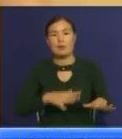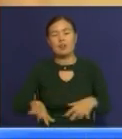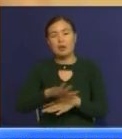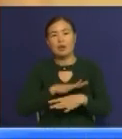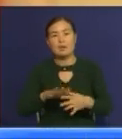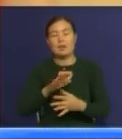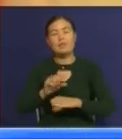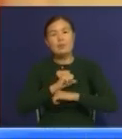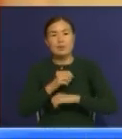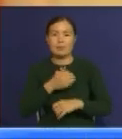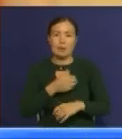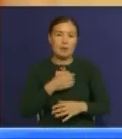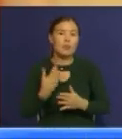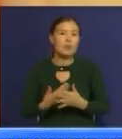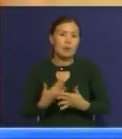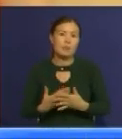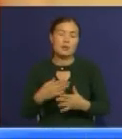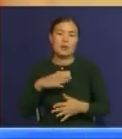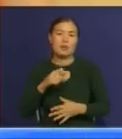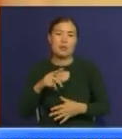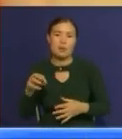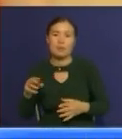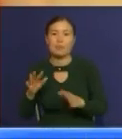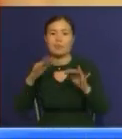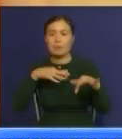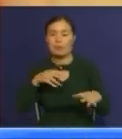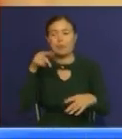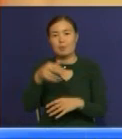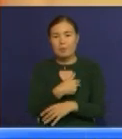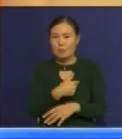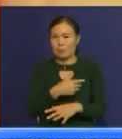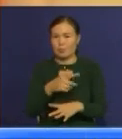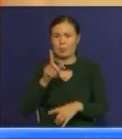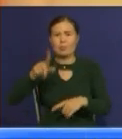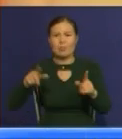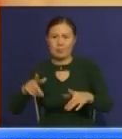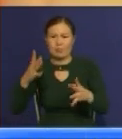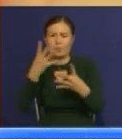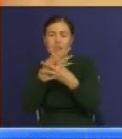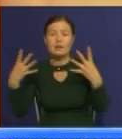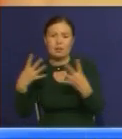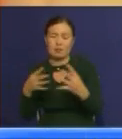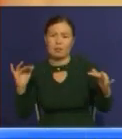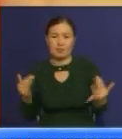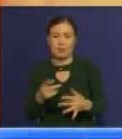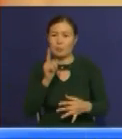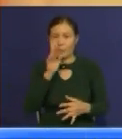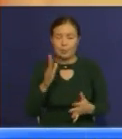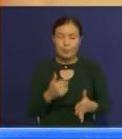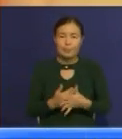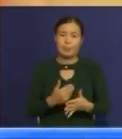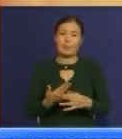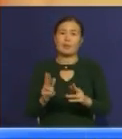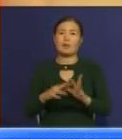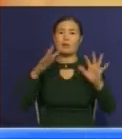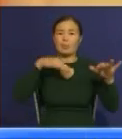туыстым. Мына теңізге баратын уақытта мен де теңізге бара алмайсыңдар, темірмен қосып тастаған. Сосын